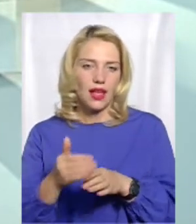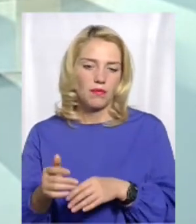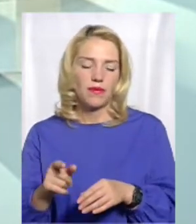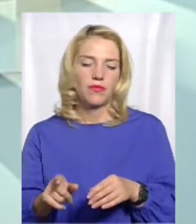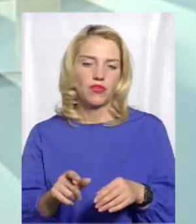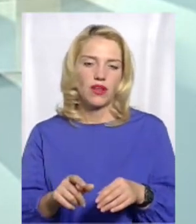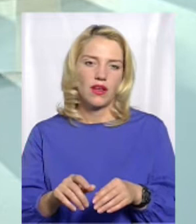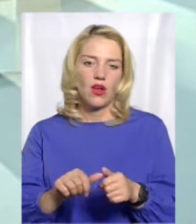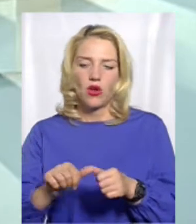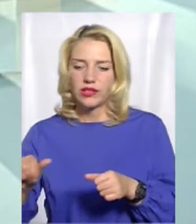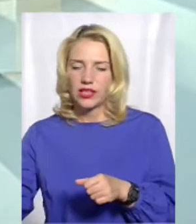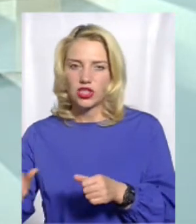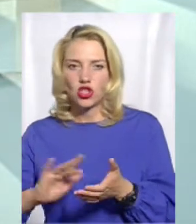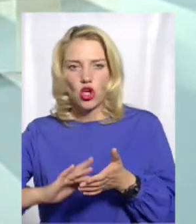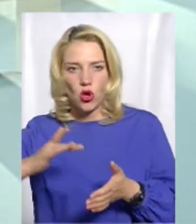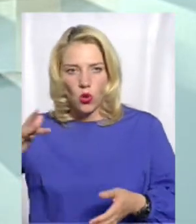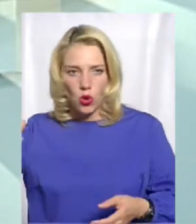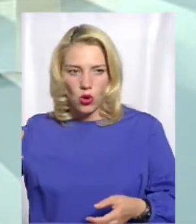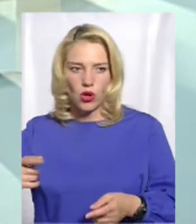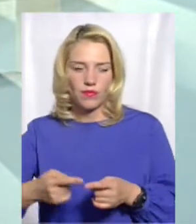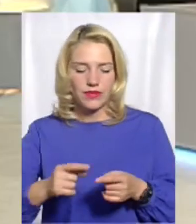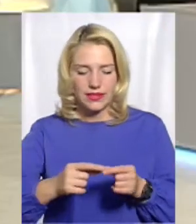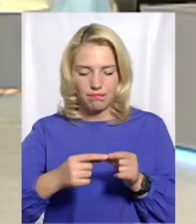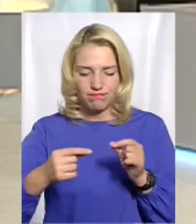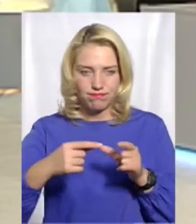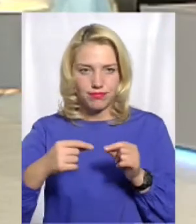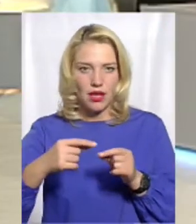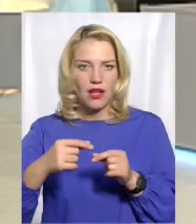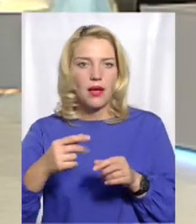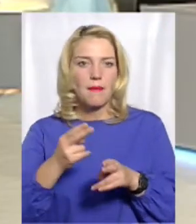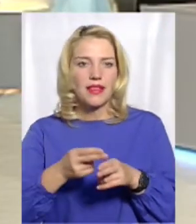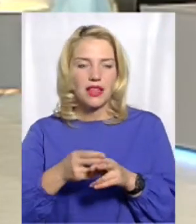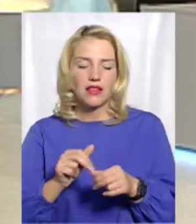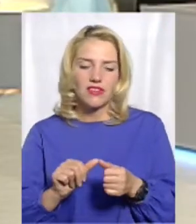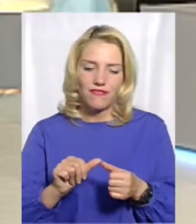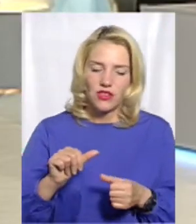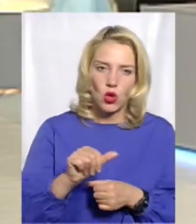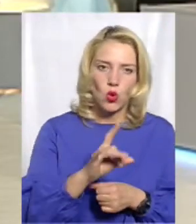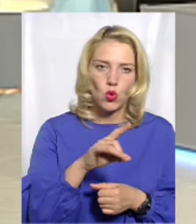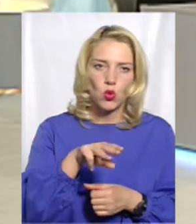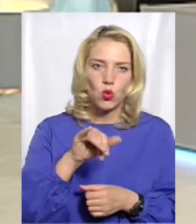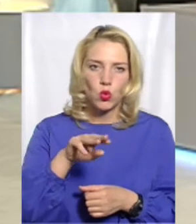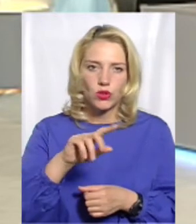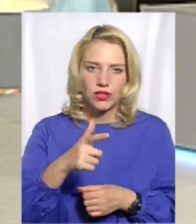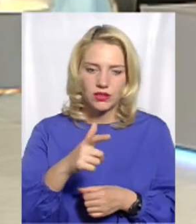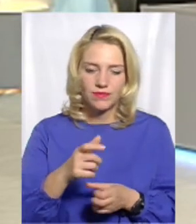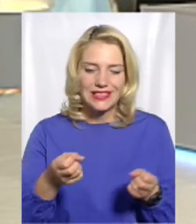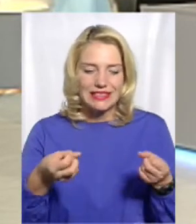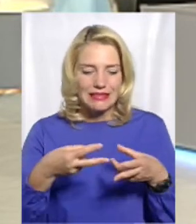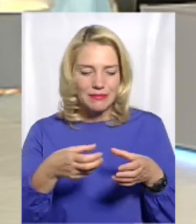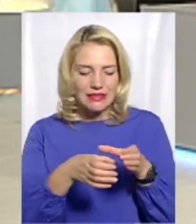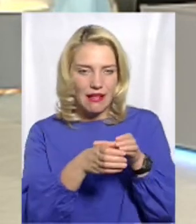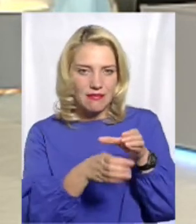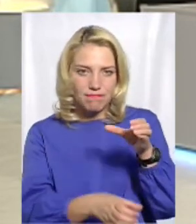скло, ці от пробочки металеві і відокремлює ртуть в спеціальну ємність. Ми побачили,